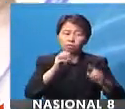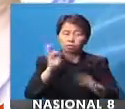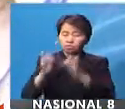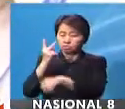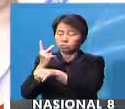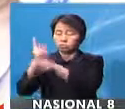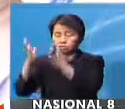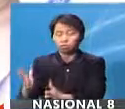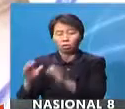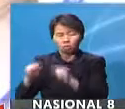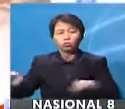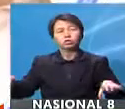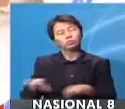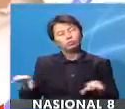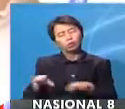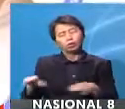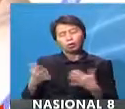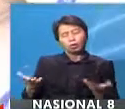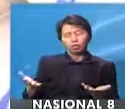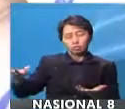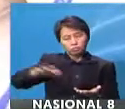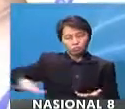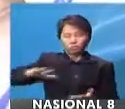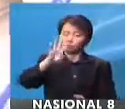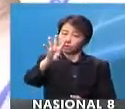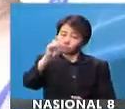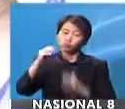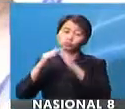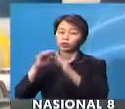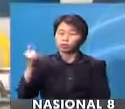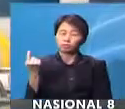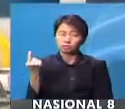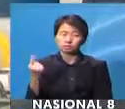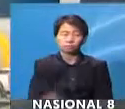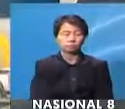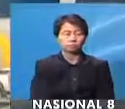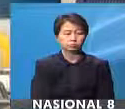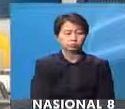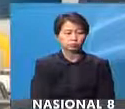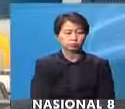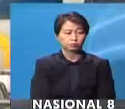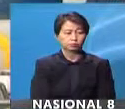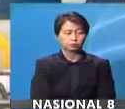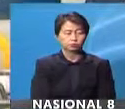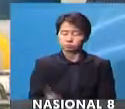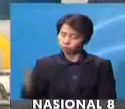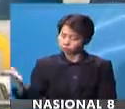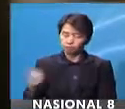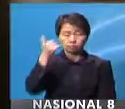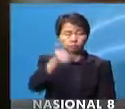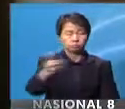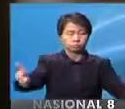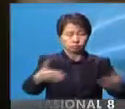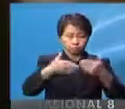kontraktor boleh Bina secepat mungkin dalam sebanyak 40 beliau menghadiri